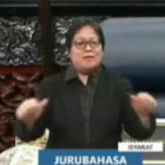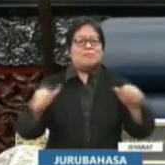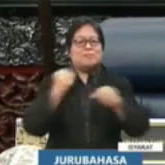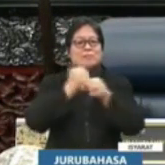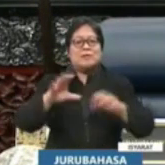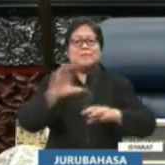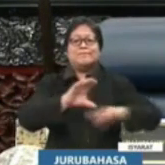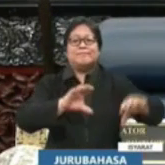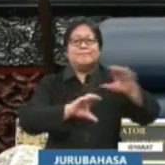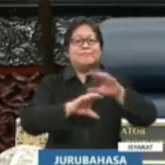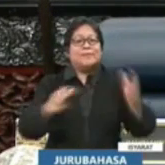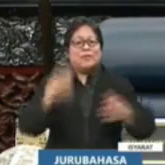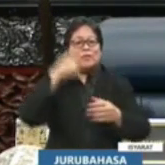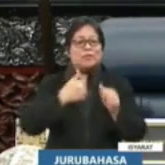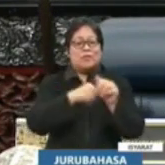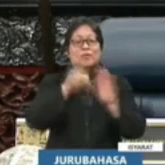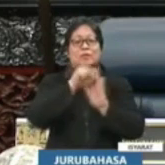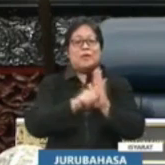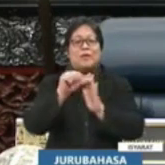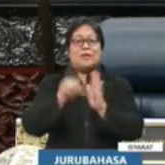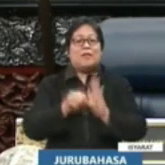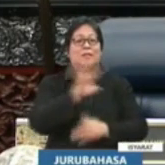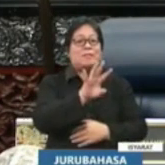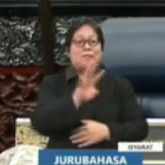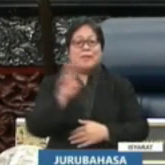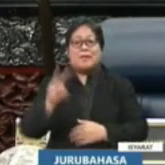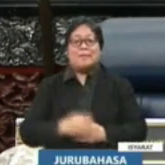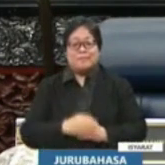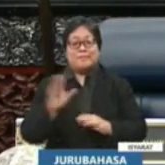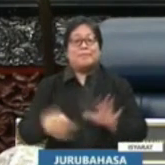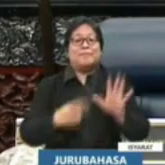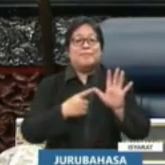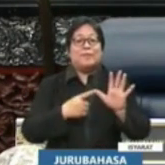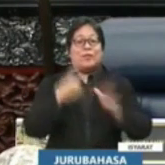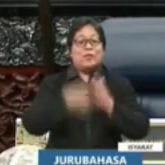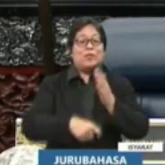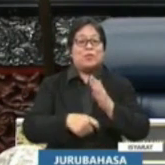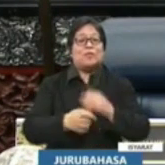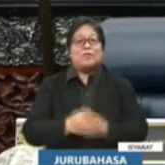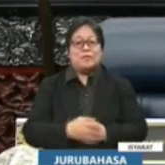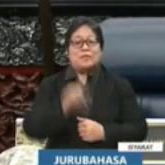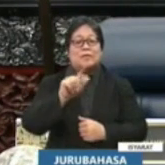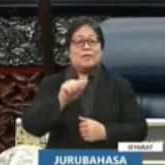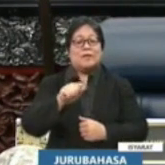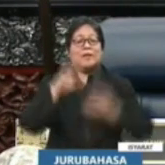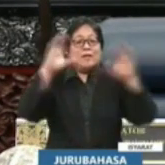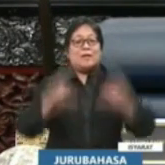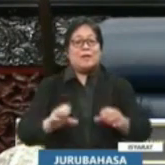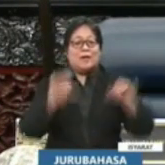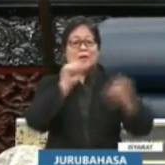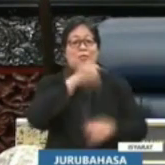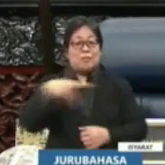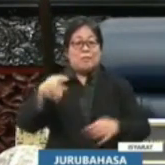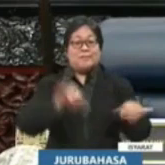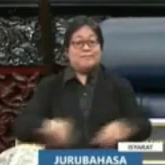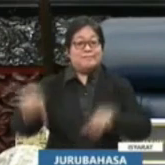binaan untuk memenuhi syarat Akta 446. Kelima, kos pematuhan tata cara operasi standard ataupun